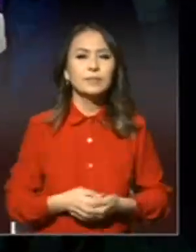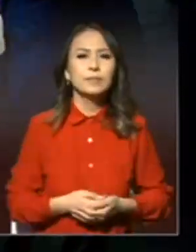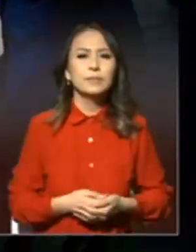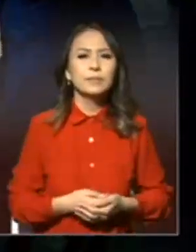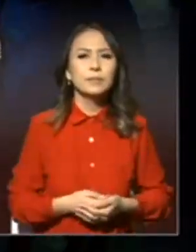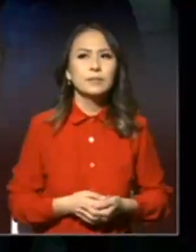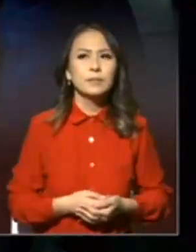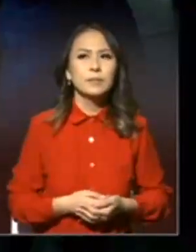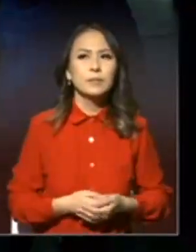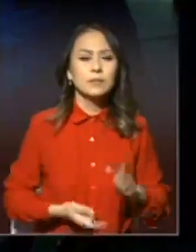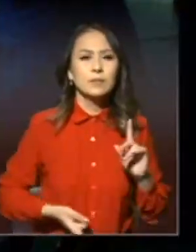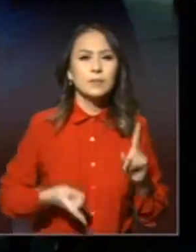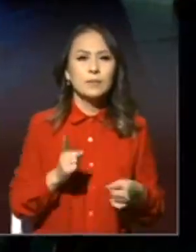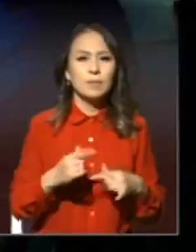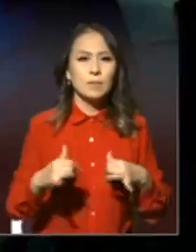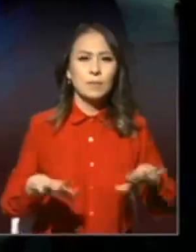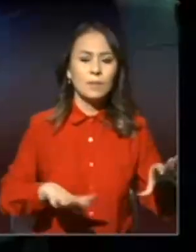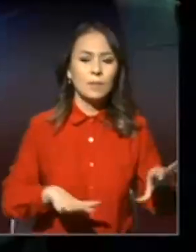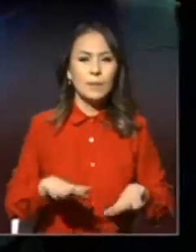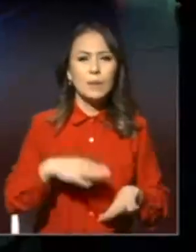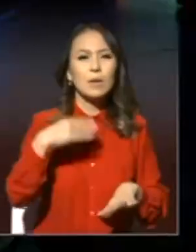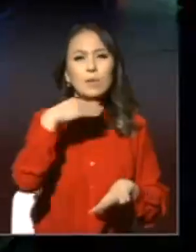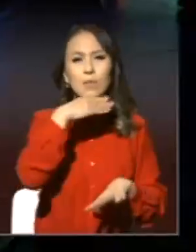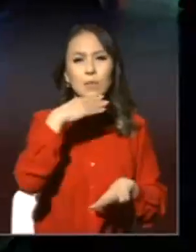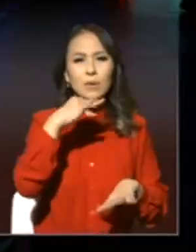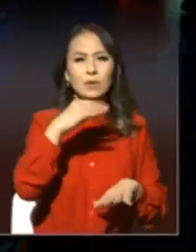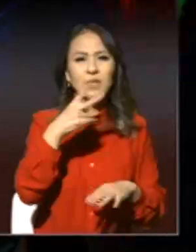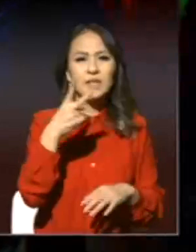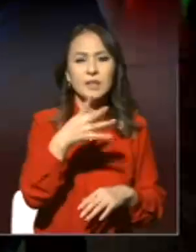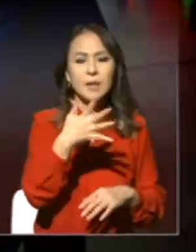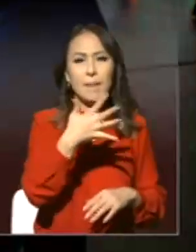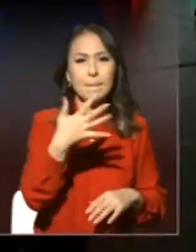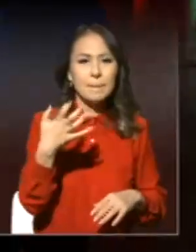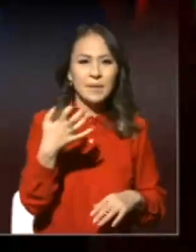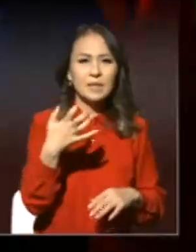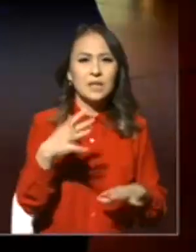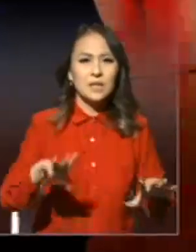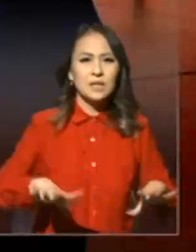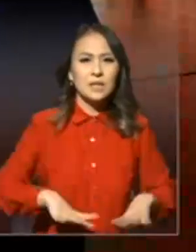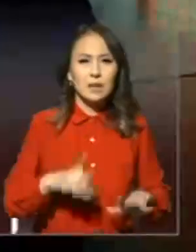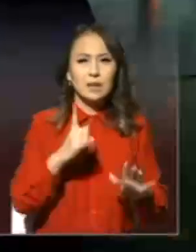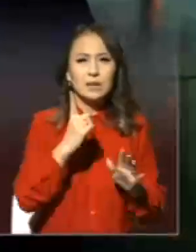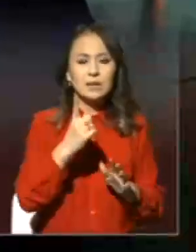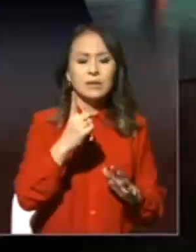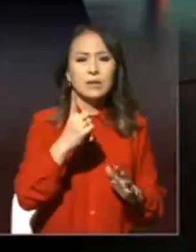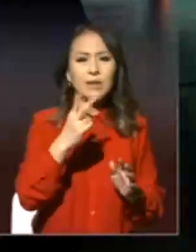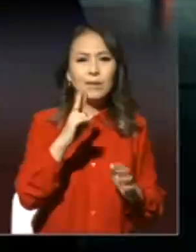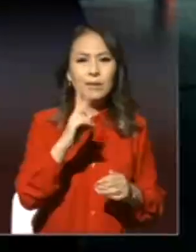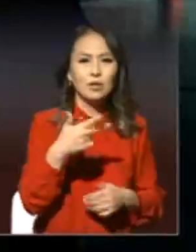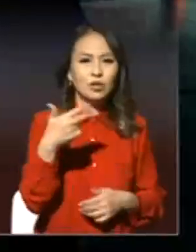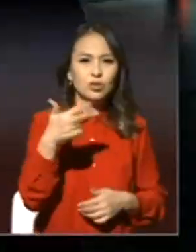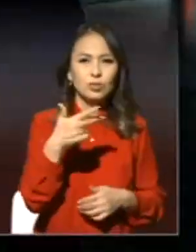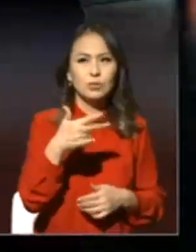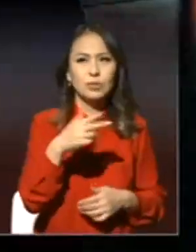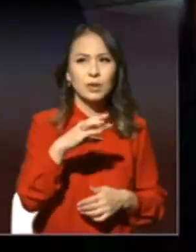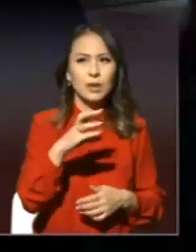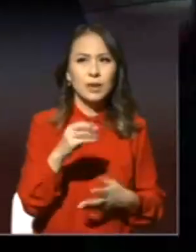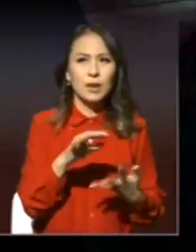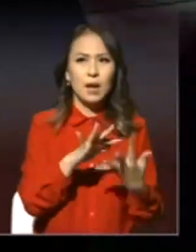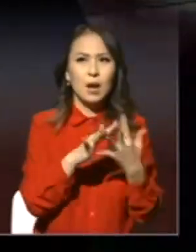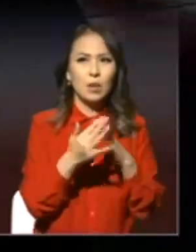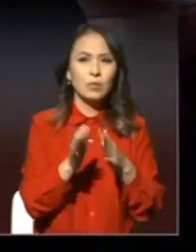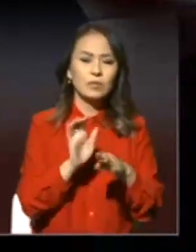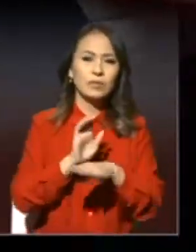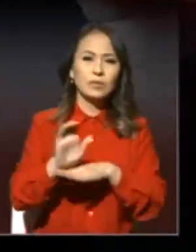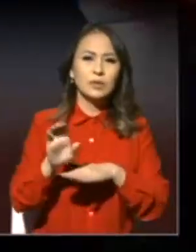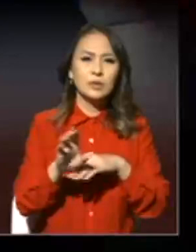нағыз бағаға сүйенсек, базарда қой мен сиыр етінің бағасы 2500 теңгеден, жылқы етінің бір келісі 3000 теңгеден асты. Иә, ауылда жіберіп отқан